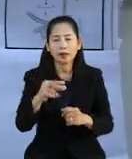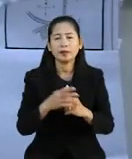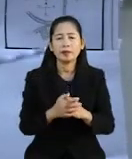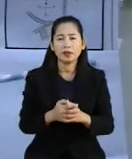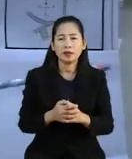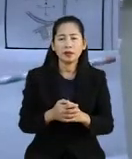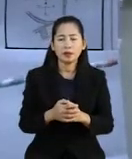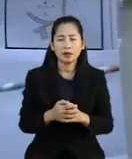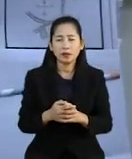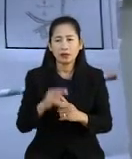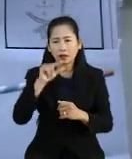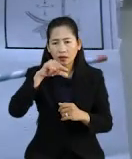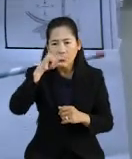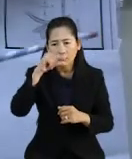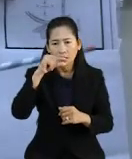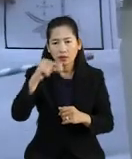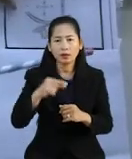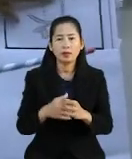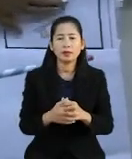Chà.